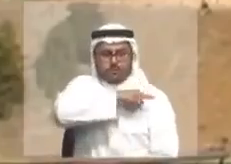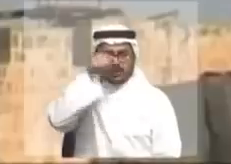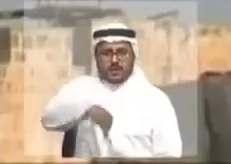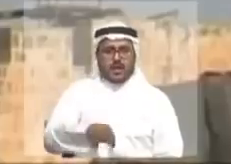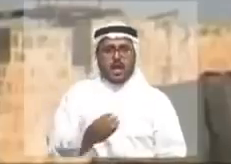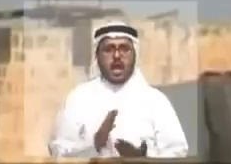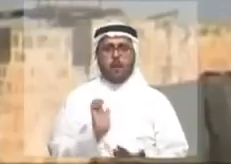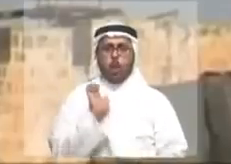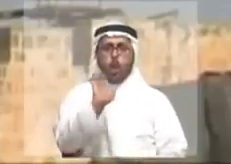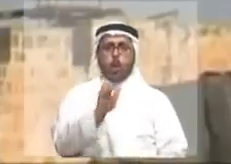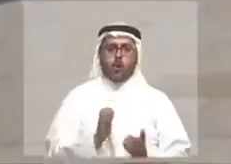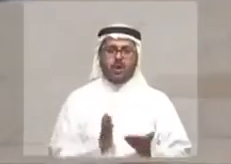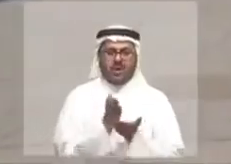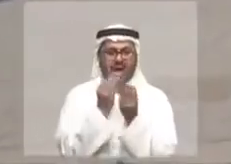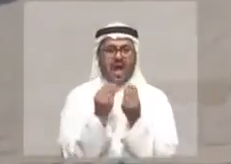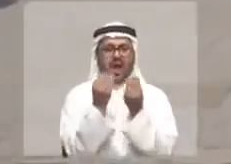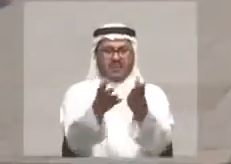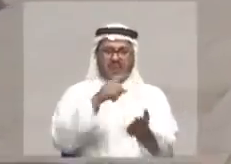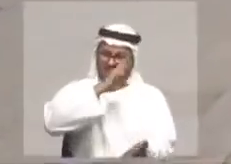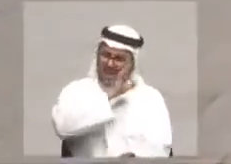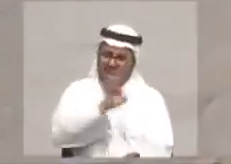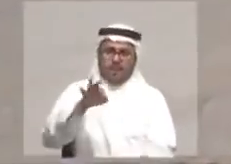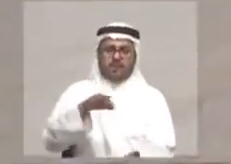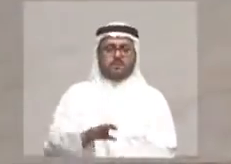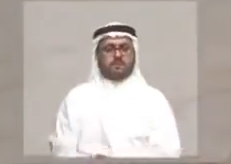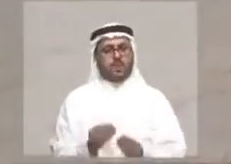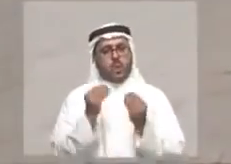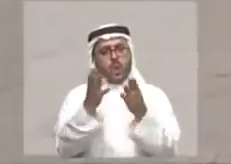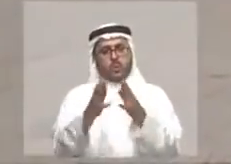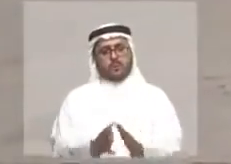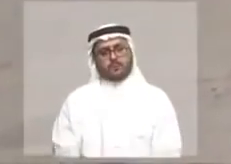الشعب الفلسطيني حقوقه المشروعة كافة.